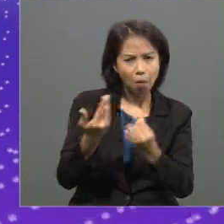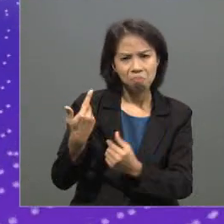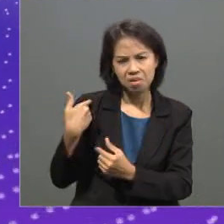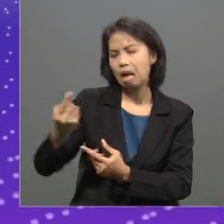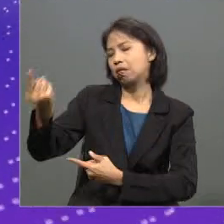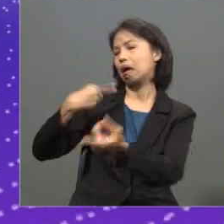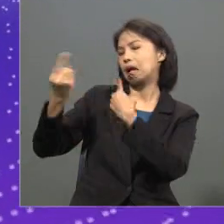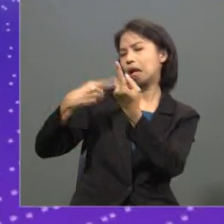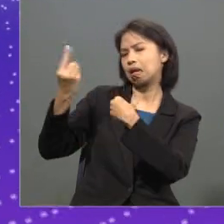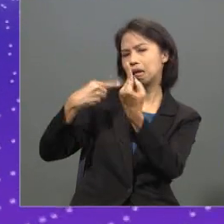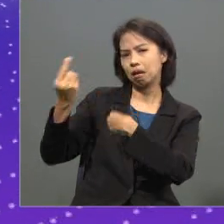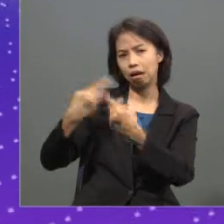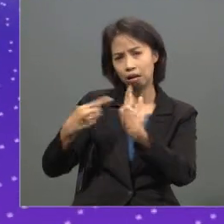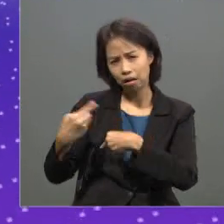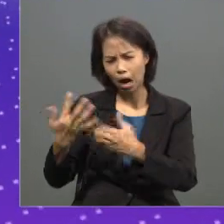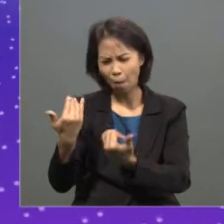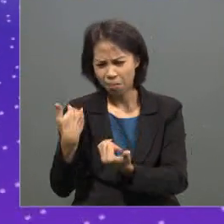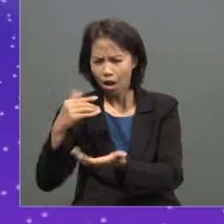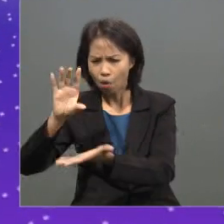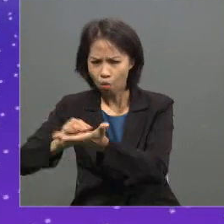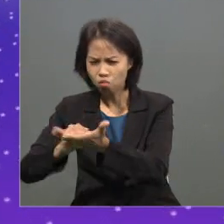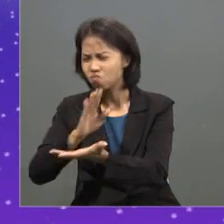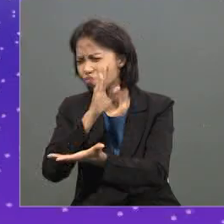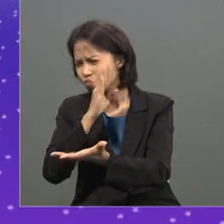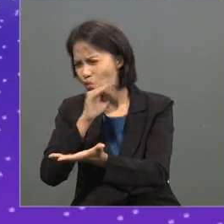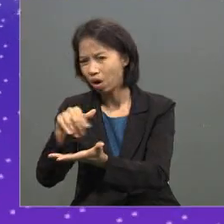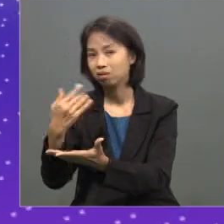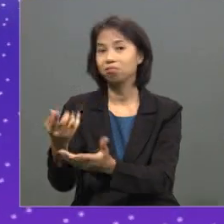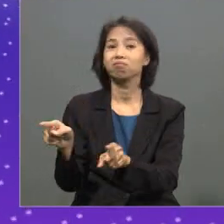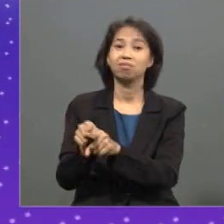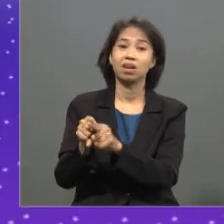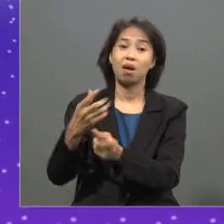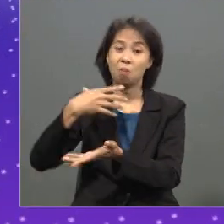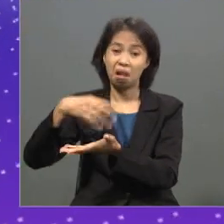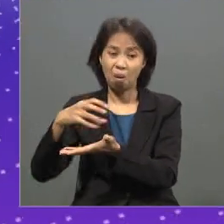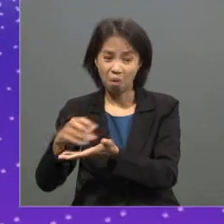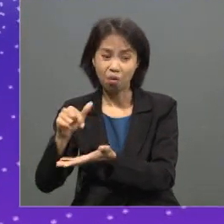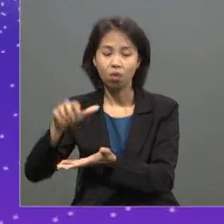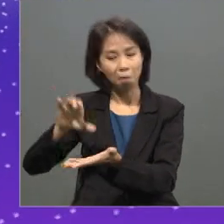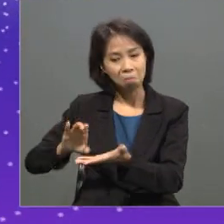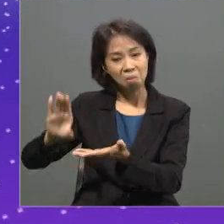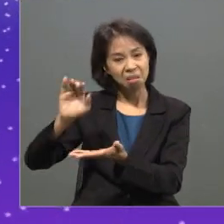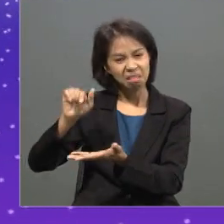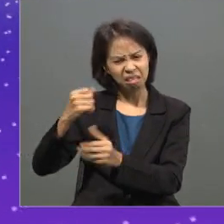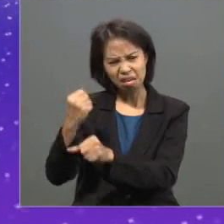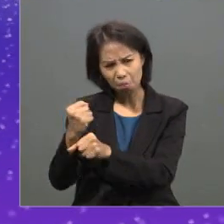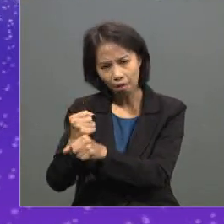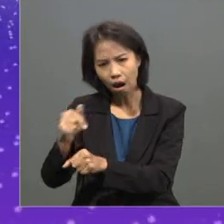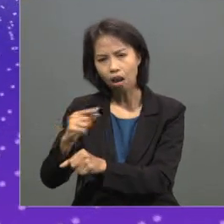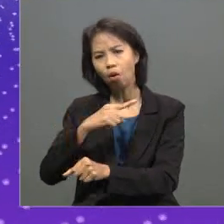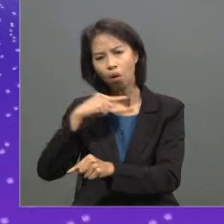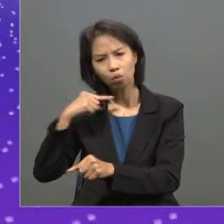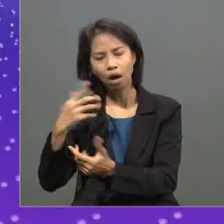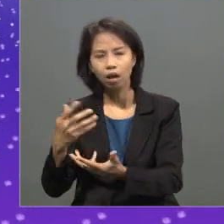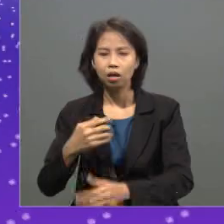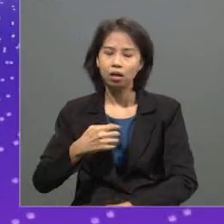มันเอาสะใจโดยมีข้อมูลถึงขั้นที่ว่าทำธุรกิจกับบริษัทของผมแล้วฆ่าตัวตายอันนี้คือประเด็นใหญ่ที่สุดซึ่ง